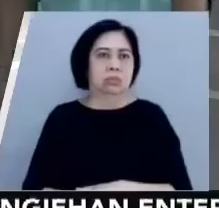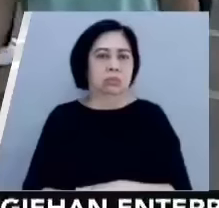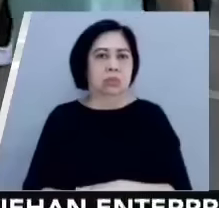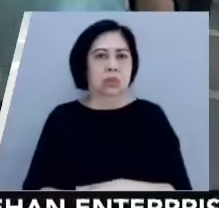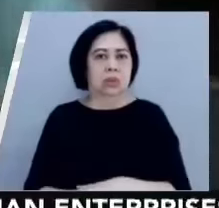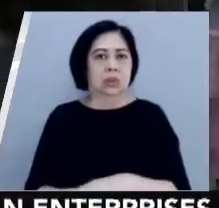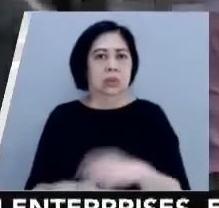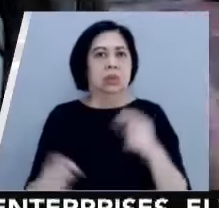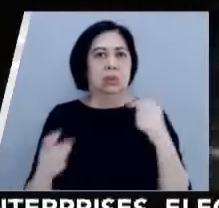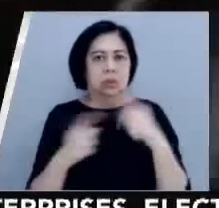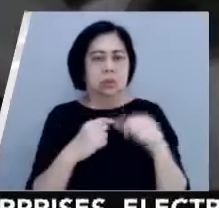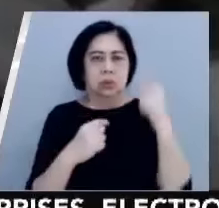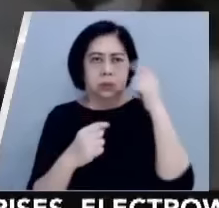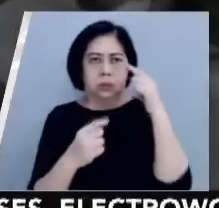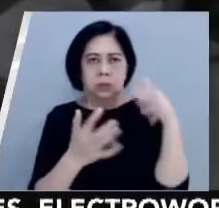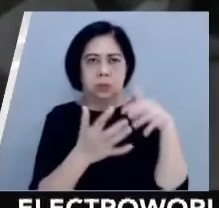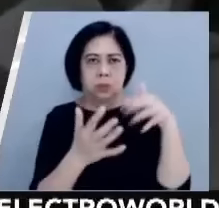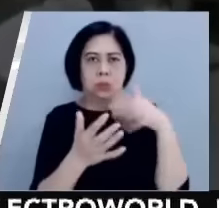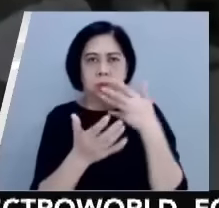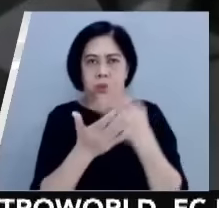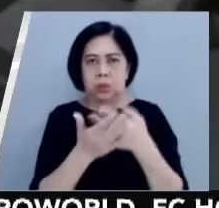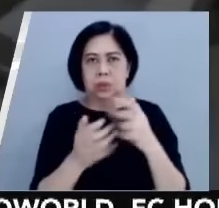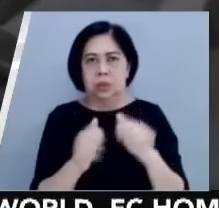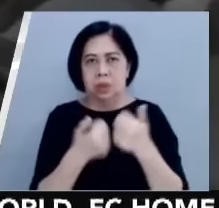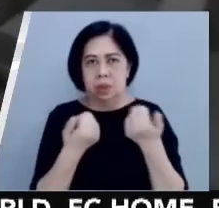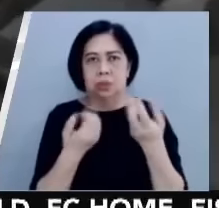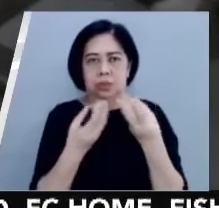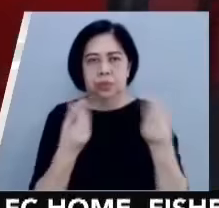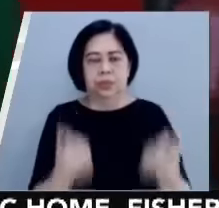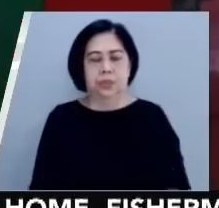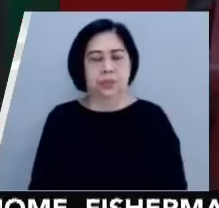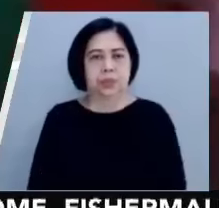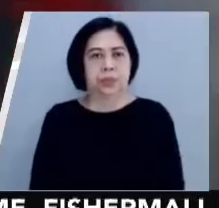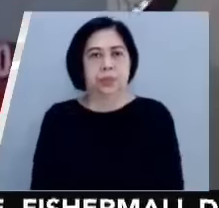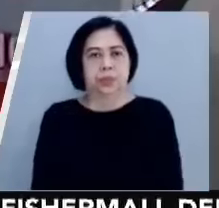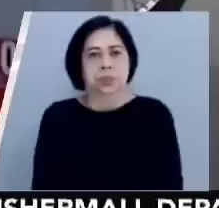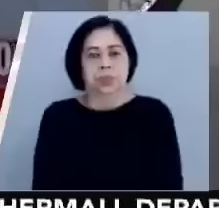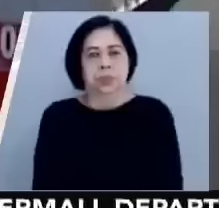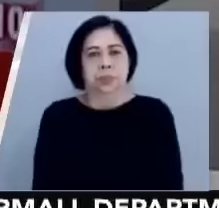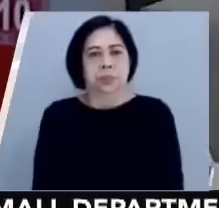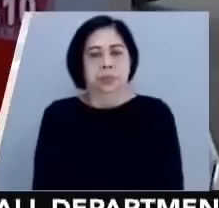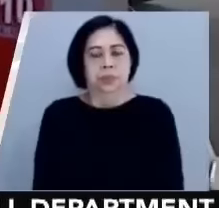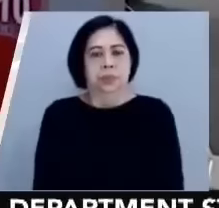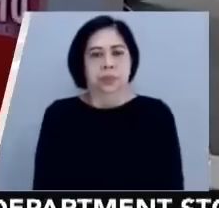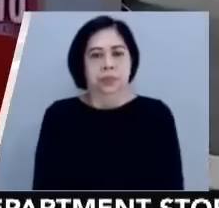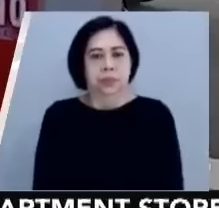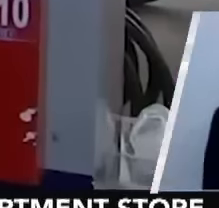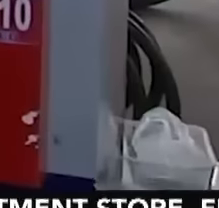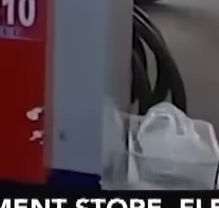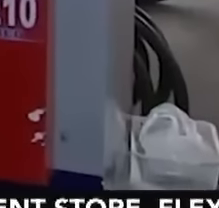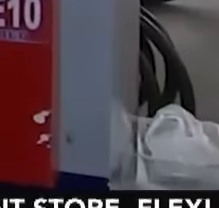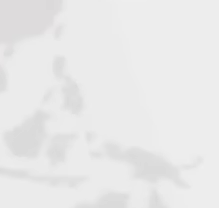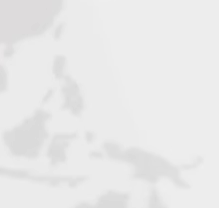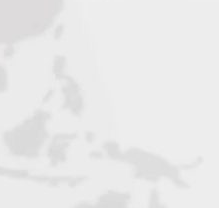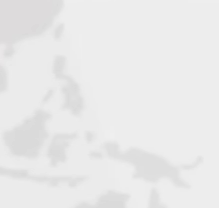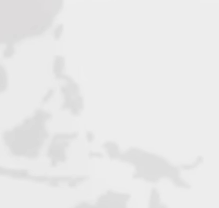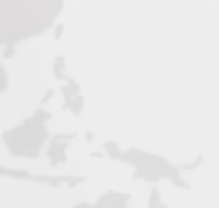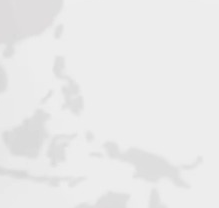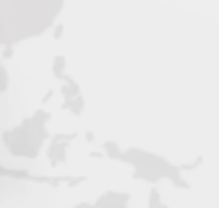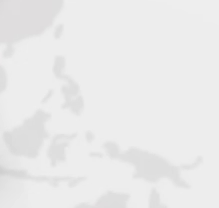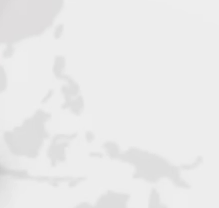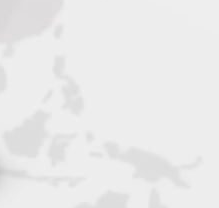pag-aaralan po namin mabuti ito. Para sa GMA Integrated News, Bernadette Reyes, nakatutok 24 oras.